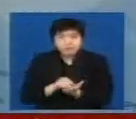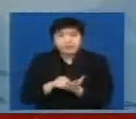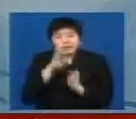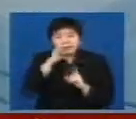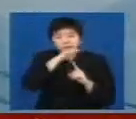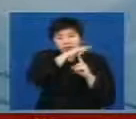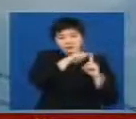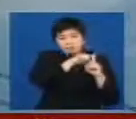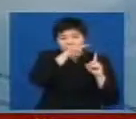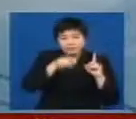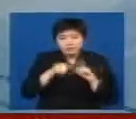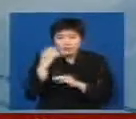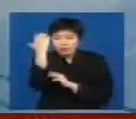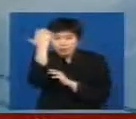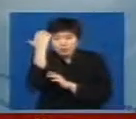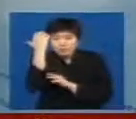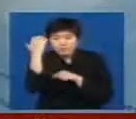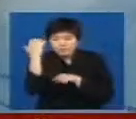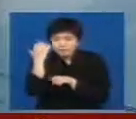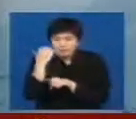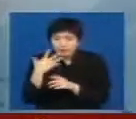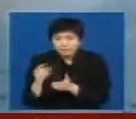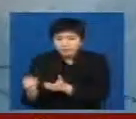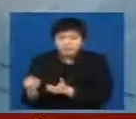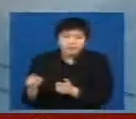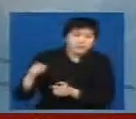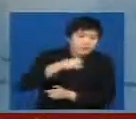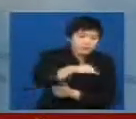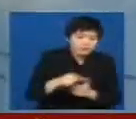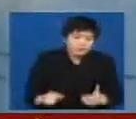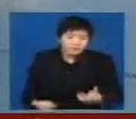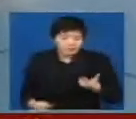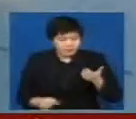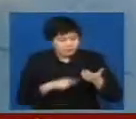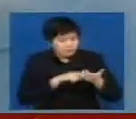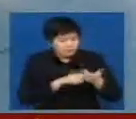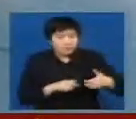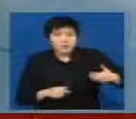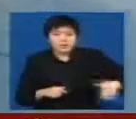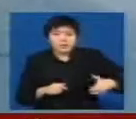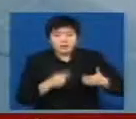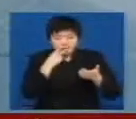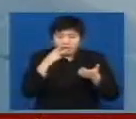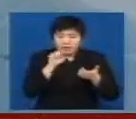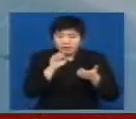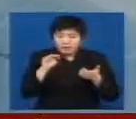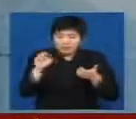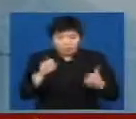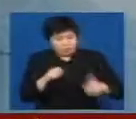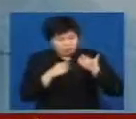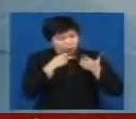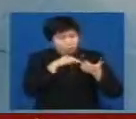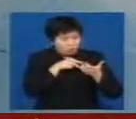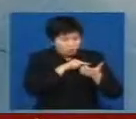ครับแล้วไปที่ทีวียังไงนะฮะไปที ่มือถือ ถือยังไงนะฮะไป ที่ เว็บไซต์ยังไงไปที่ SSS ยังไงนะฮะเนี่ยทางนี้